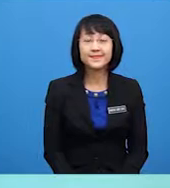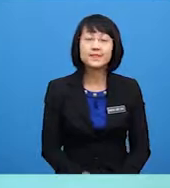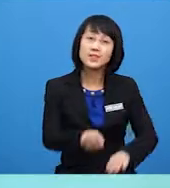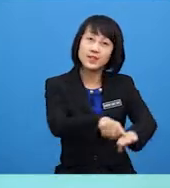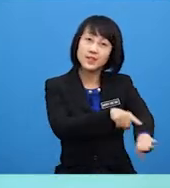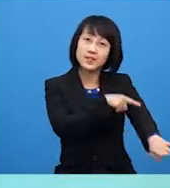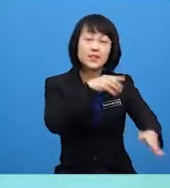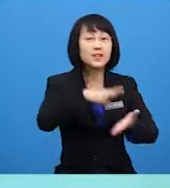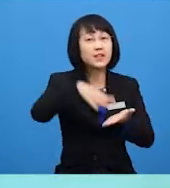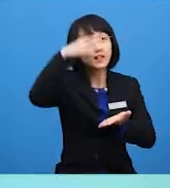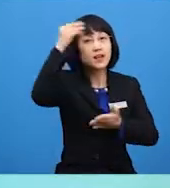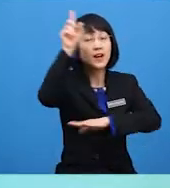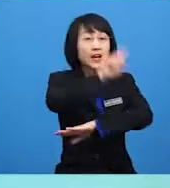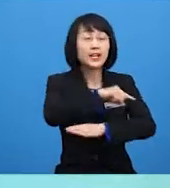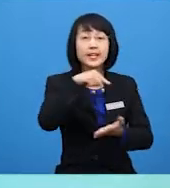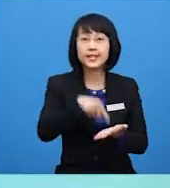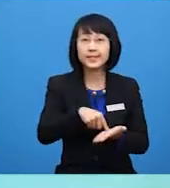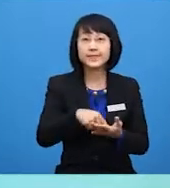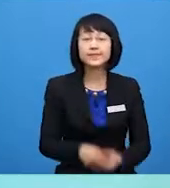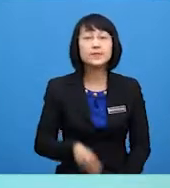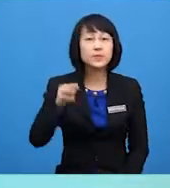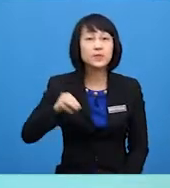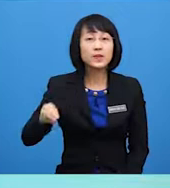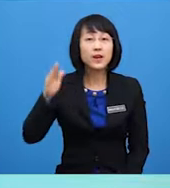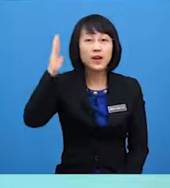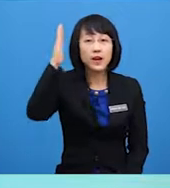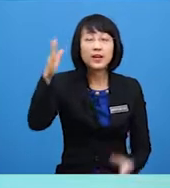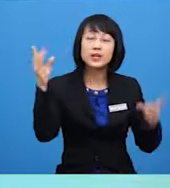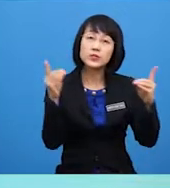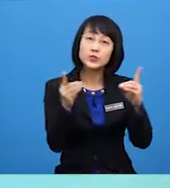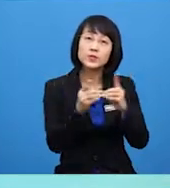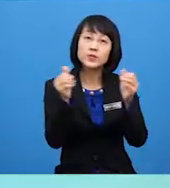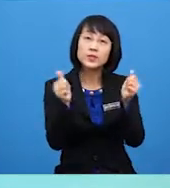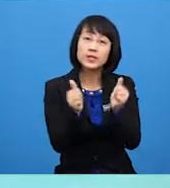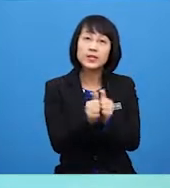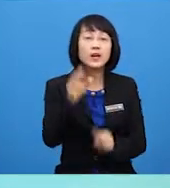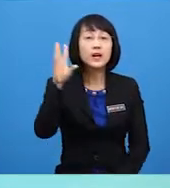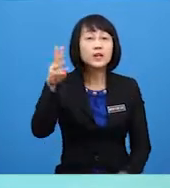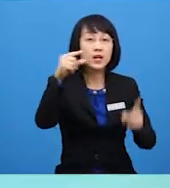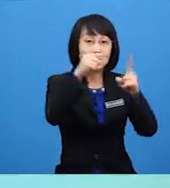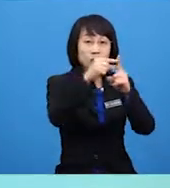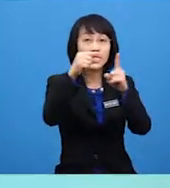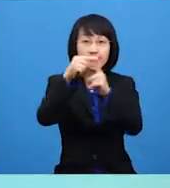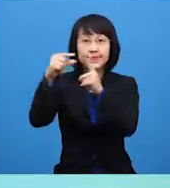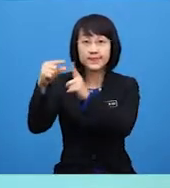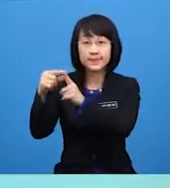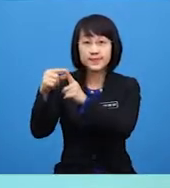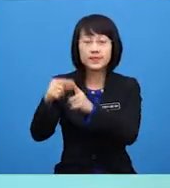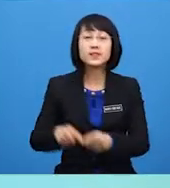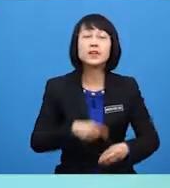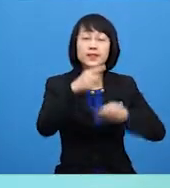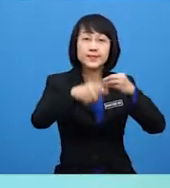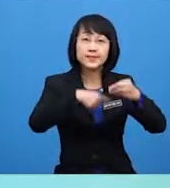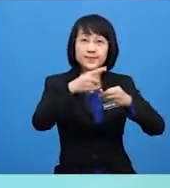Sepanjang pembelajaran hari ini, murid-murid akan jumpa dengan 6 kosakata yang